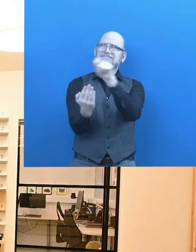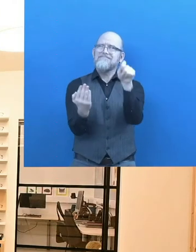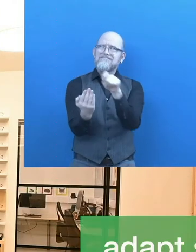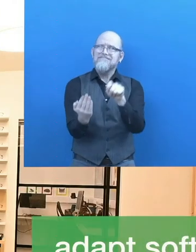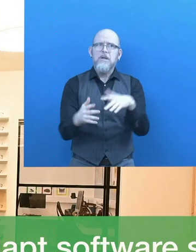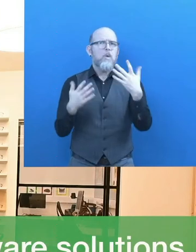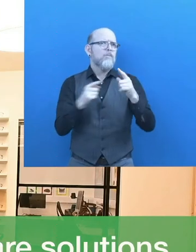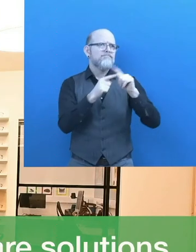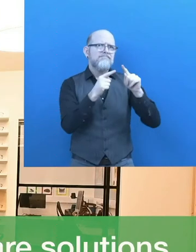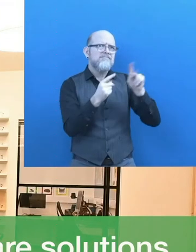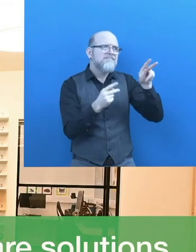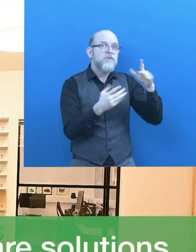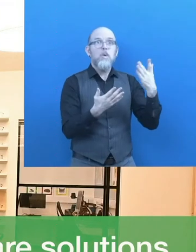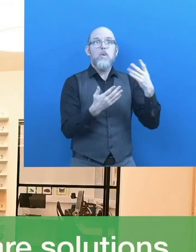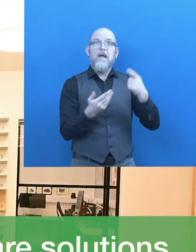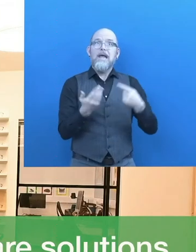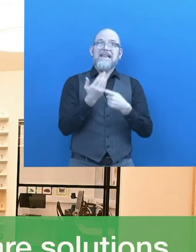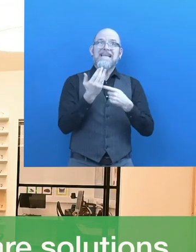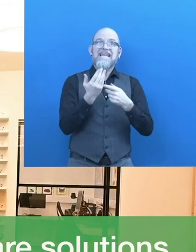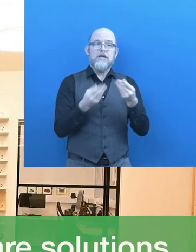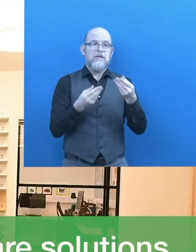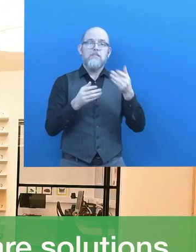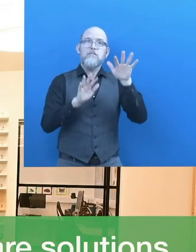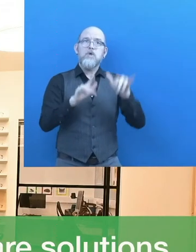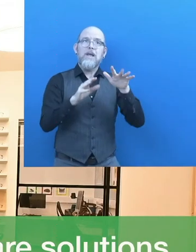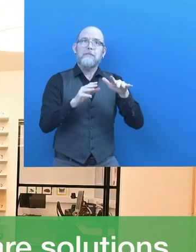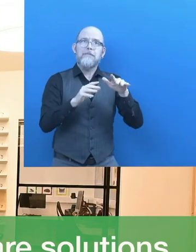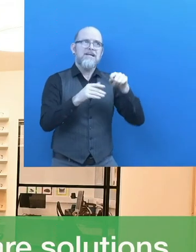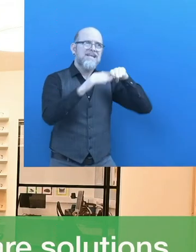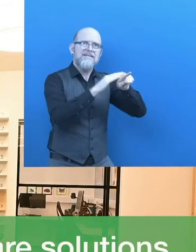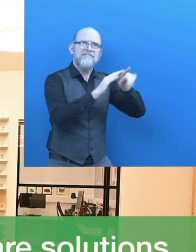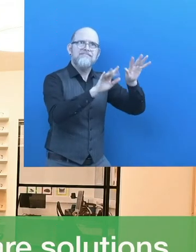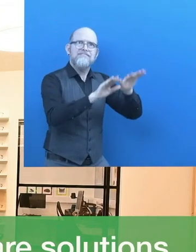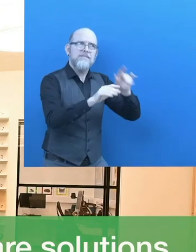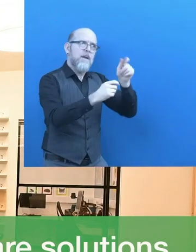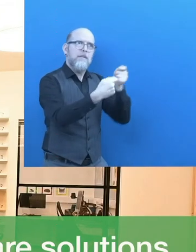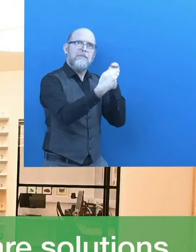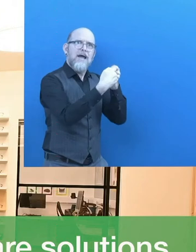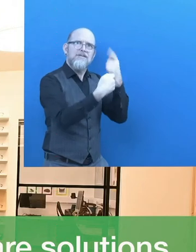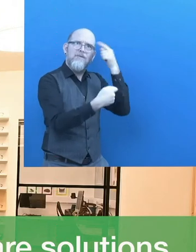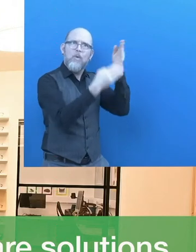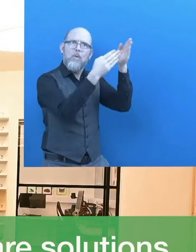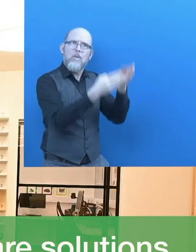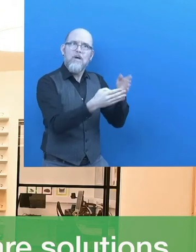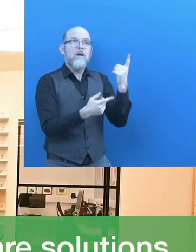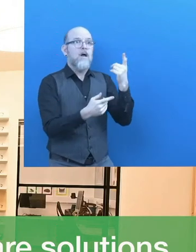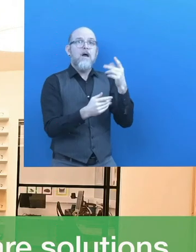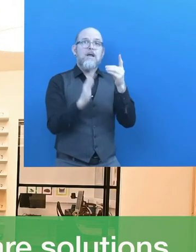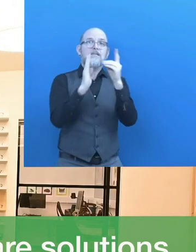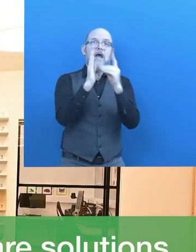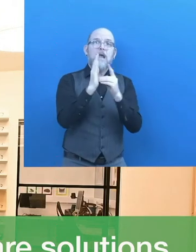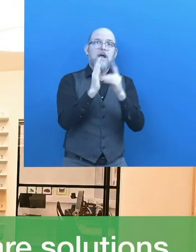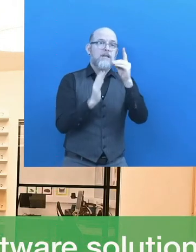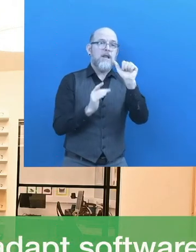kann, aber natürlich auch Softwareanpassungen, dass man zum Beispiel Datenbanksysteme oder